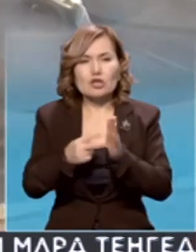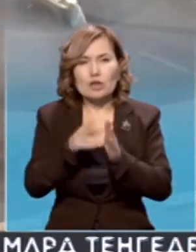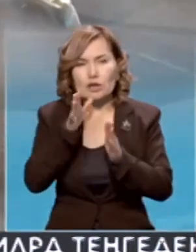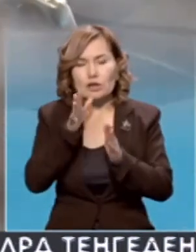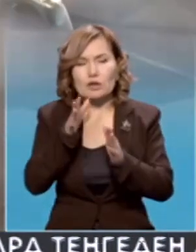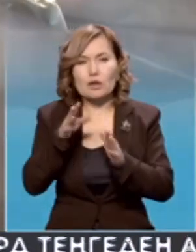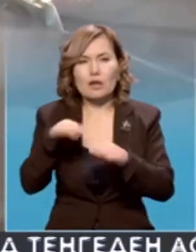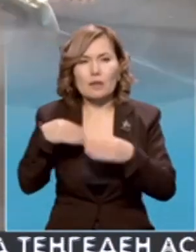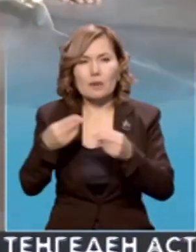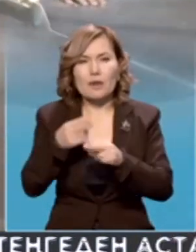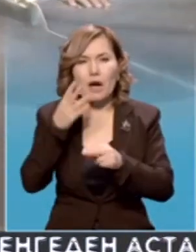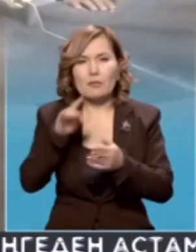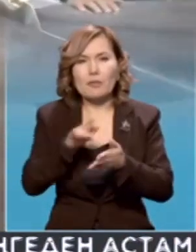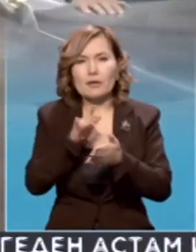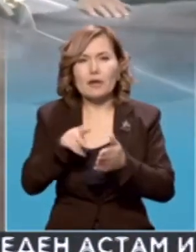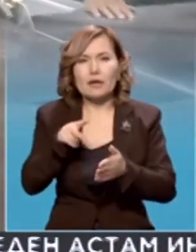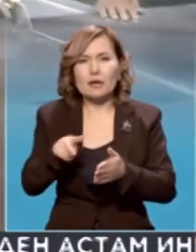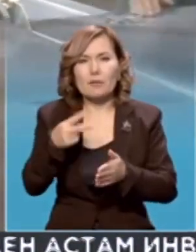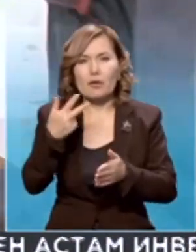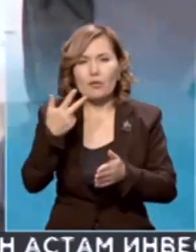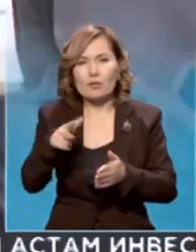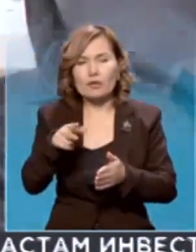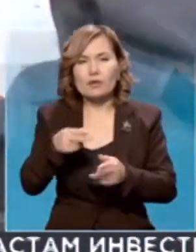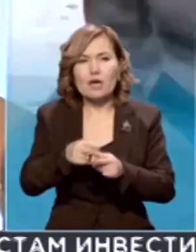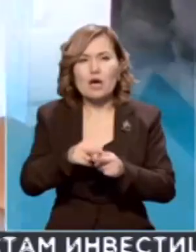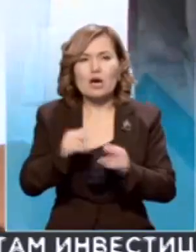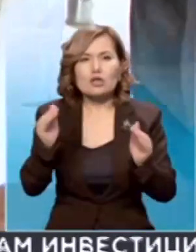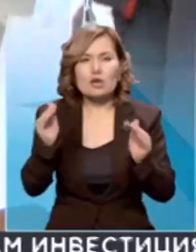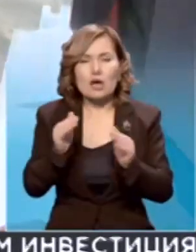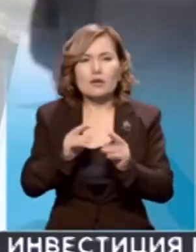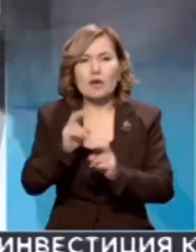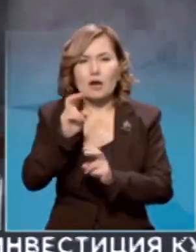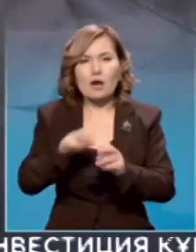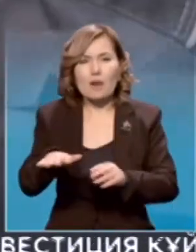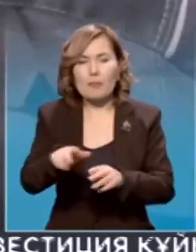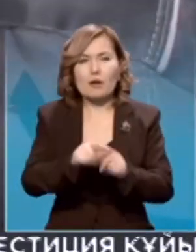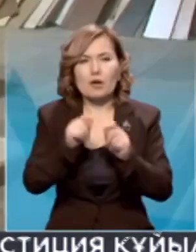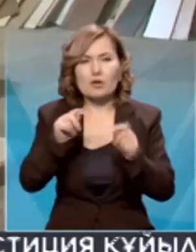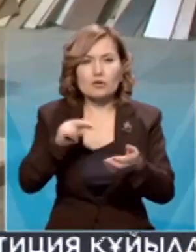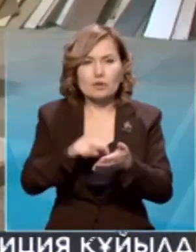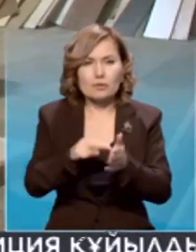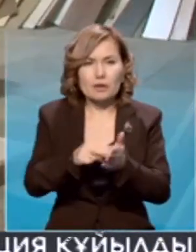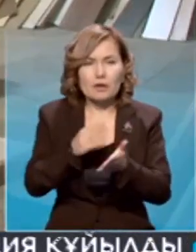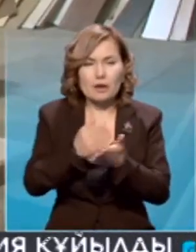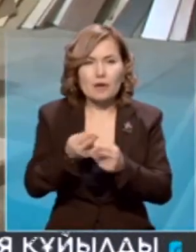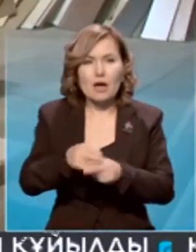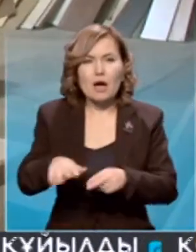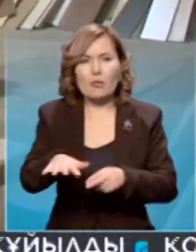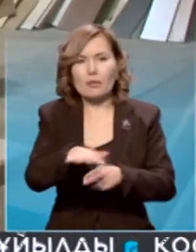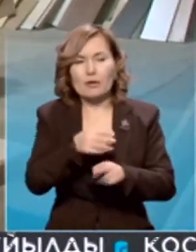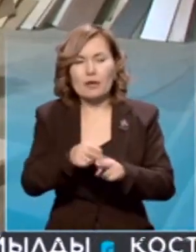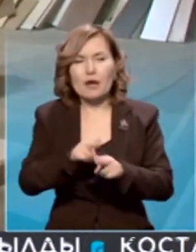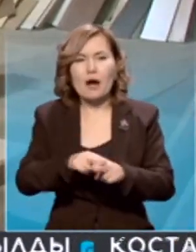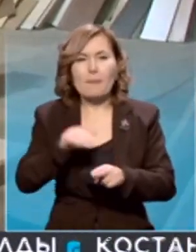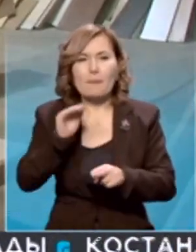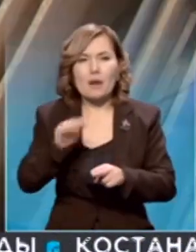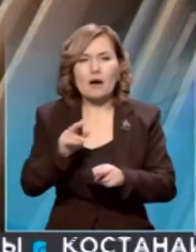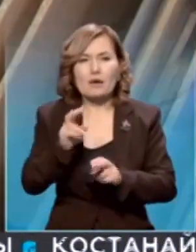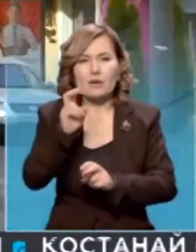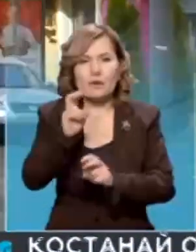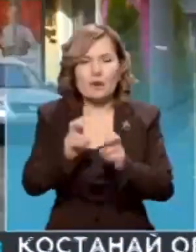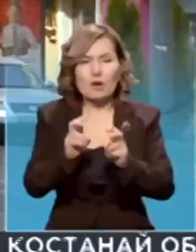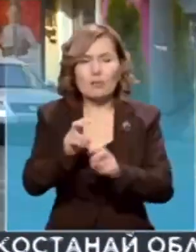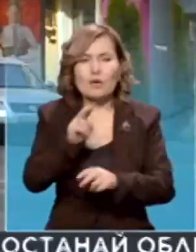Алматыда 2030 жылға қарай 100 жаңа шағын өнеркәсіп паркін ашу жоспарланып отыр. Бұл алаңдарда 1000-нан аса